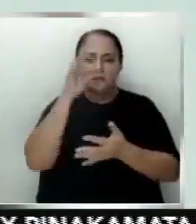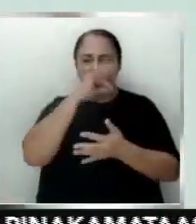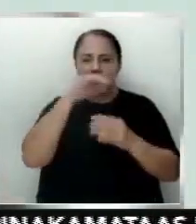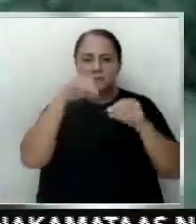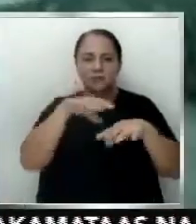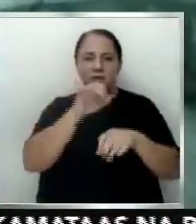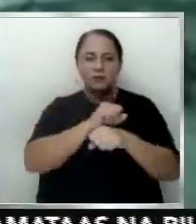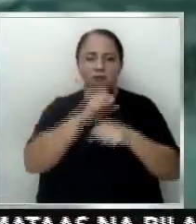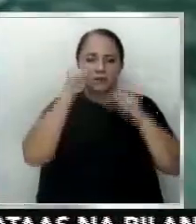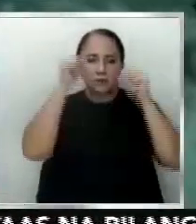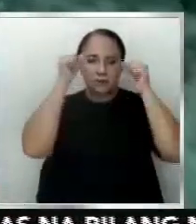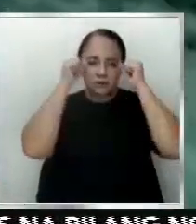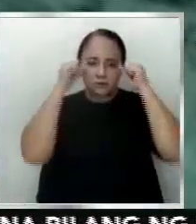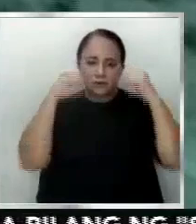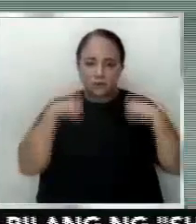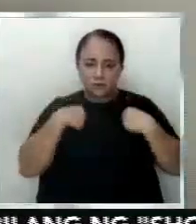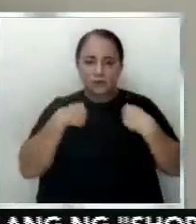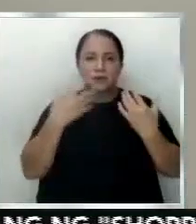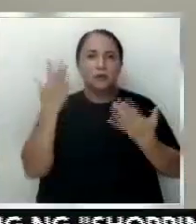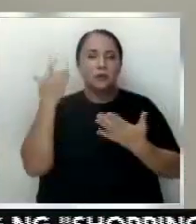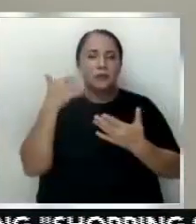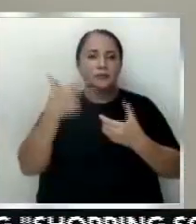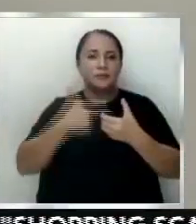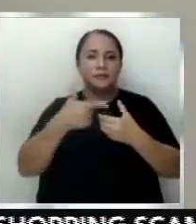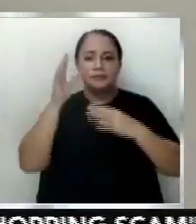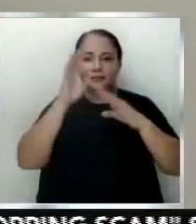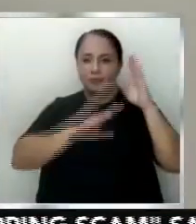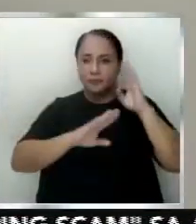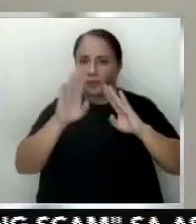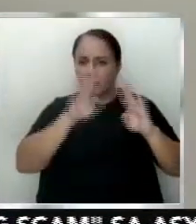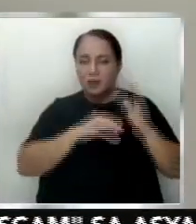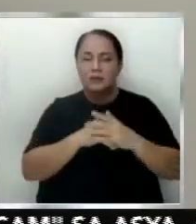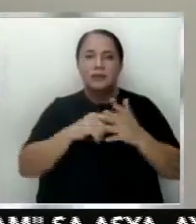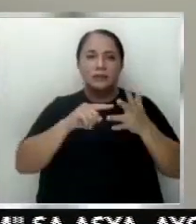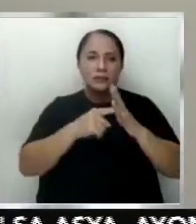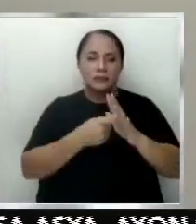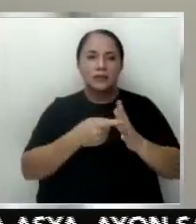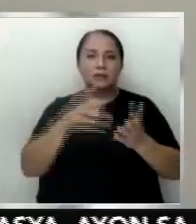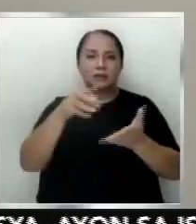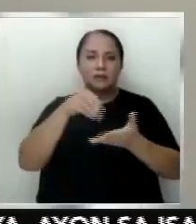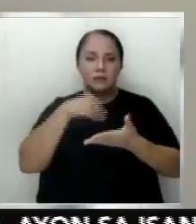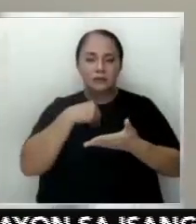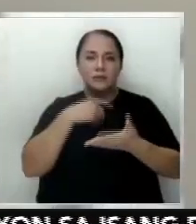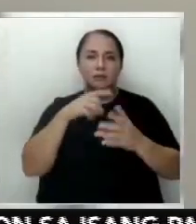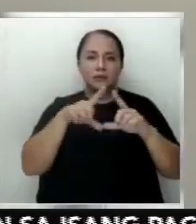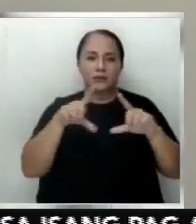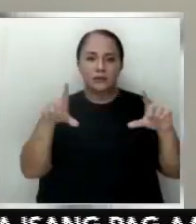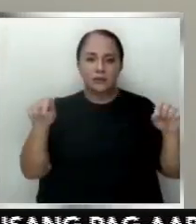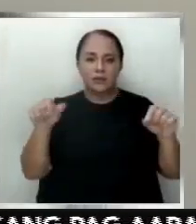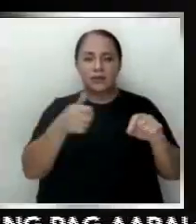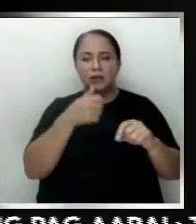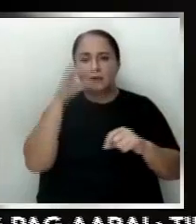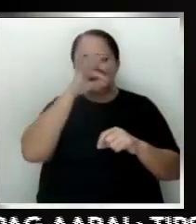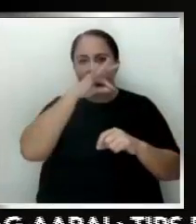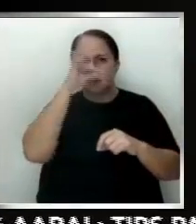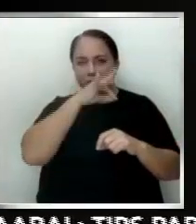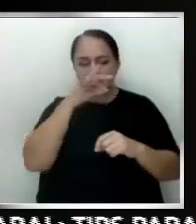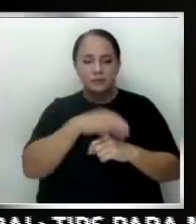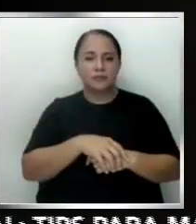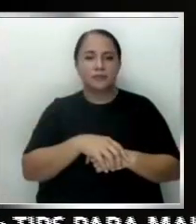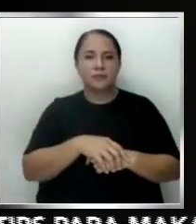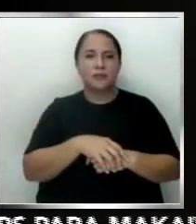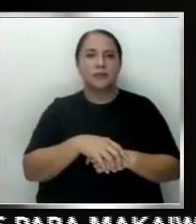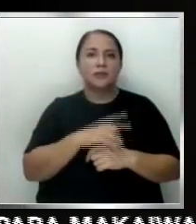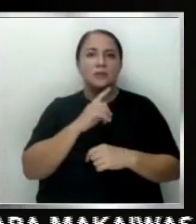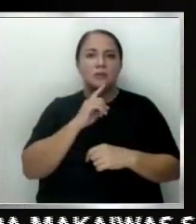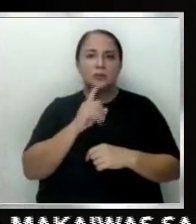Saudi Arabia dahil sa oil crisis, nagsimula ng makatanggap ng tsyeke ang ilang Pilipinong claimants. Laking tulong yan sa amin